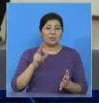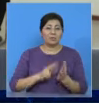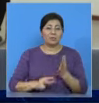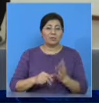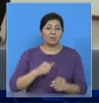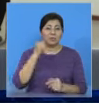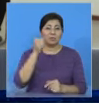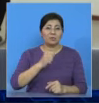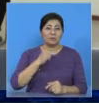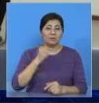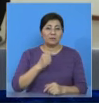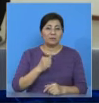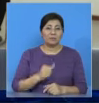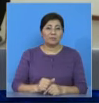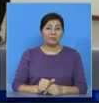бойы